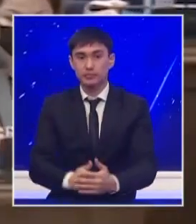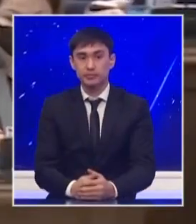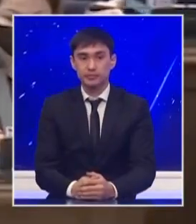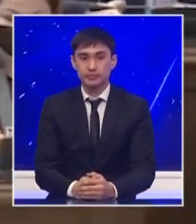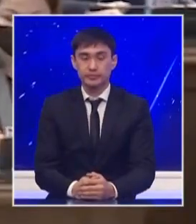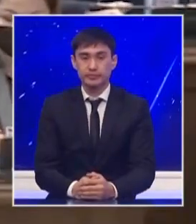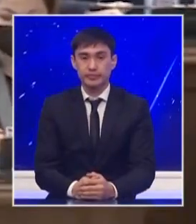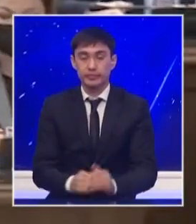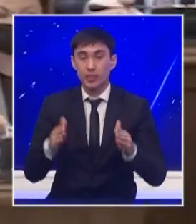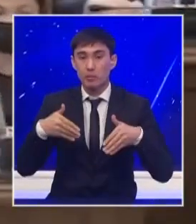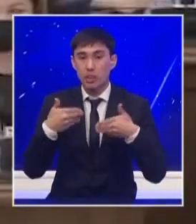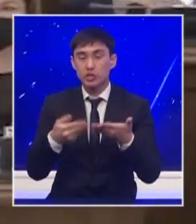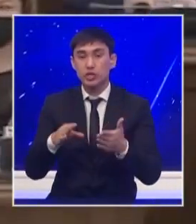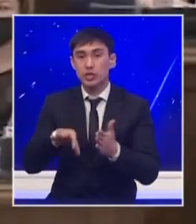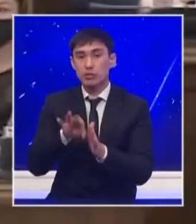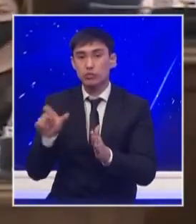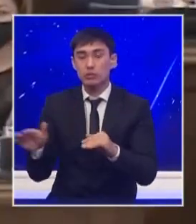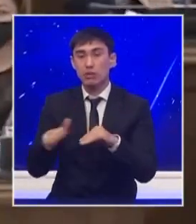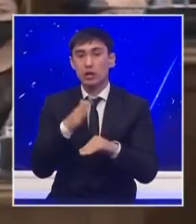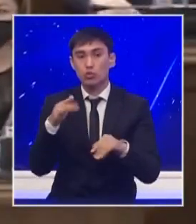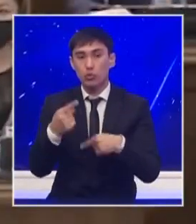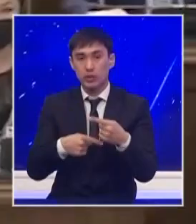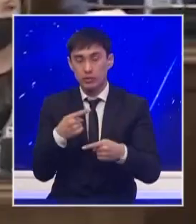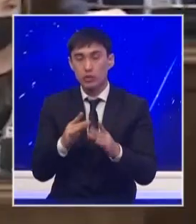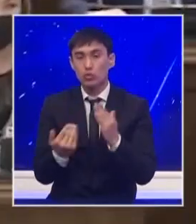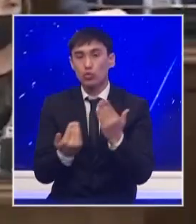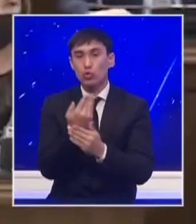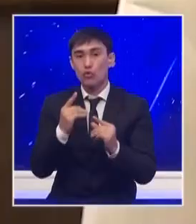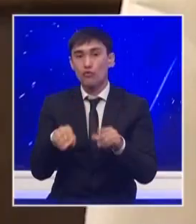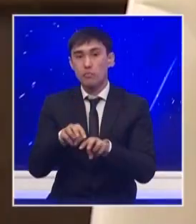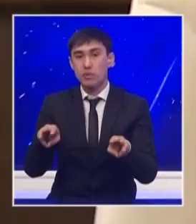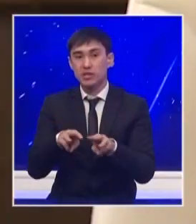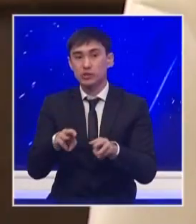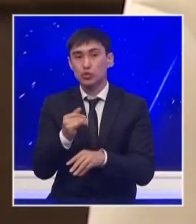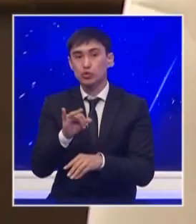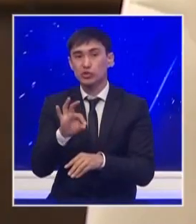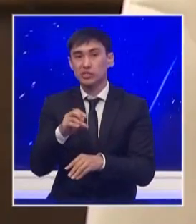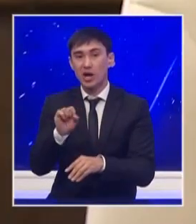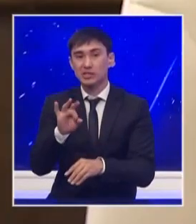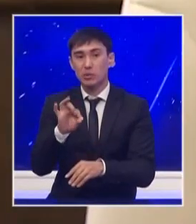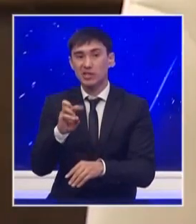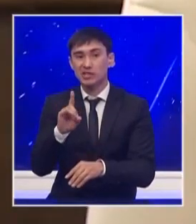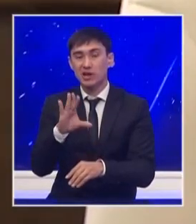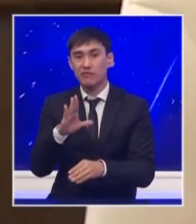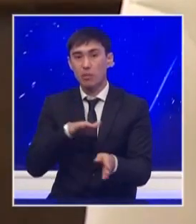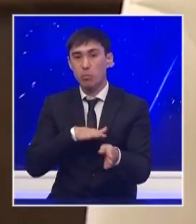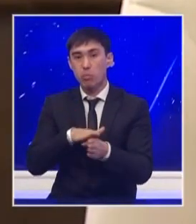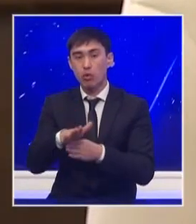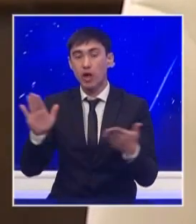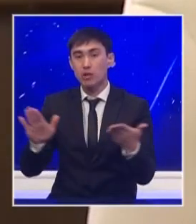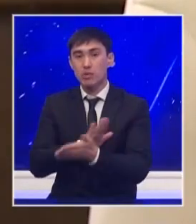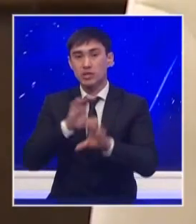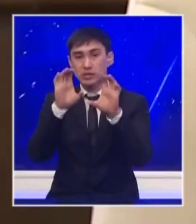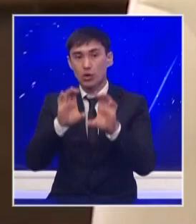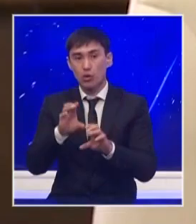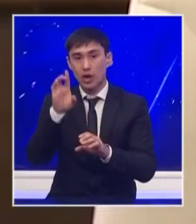предложение депутатов было одобрено по словам нового министра юстиции Азамата ескараева для полной отмены